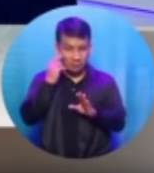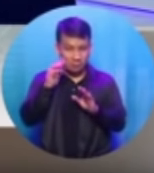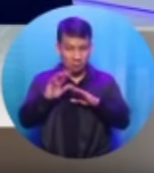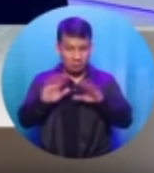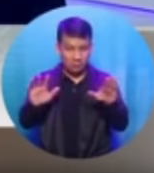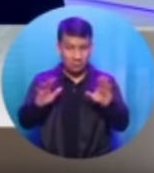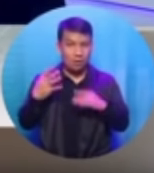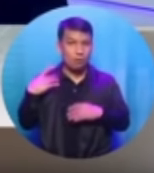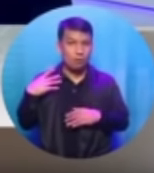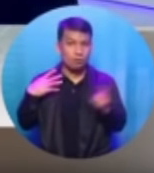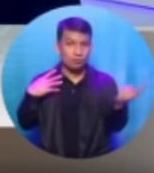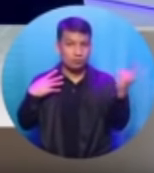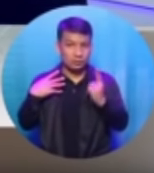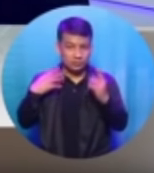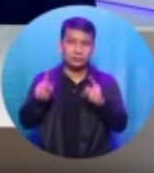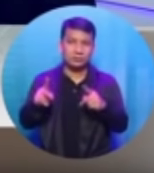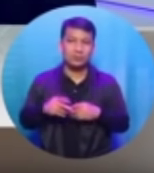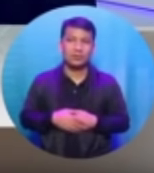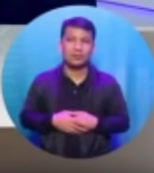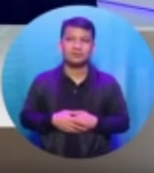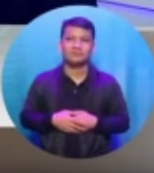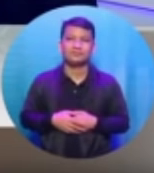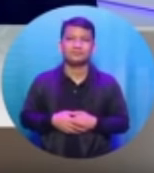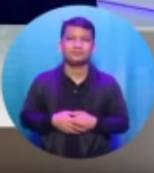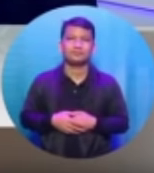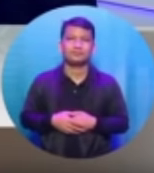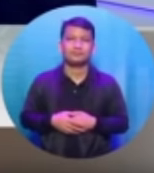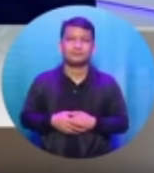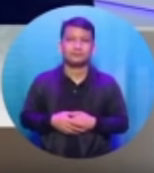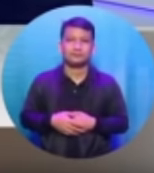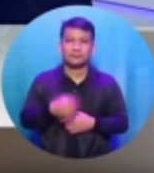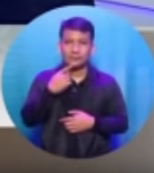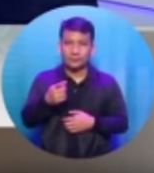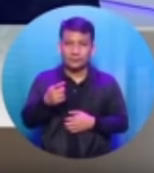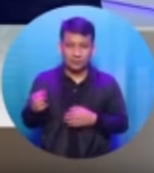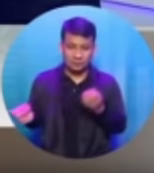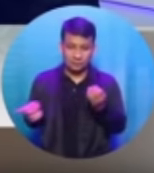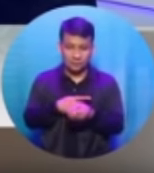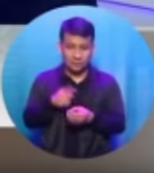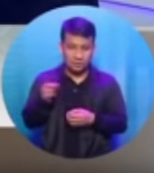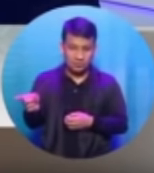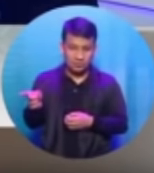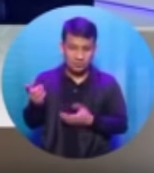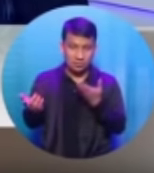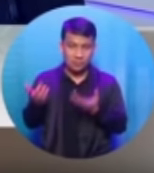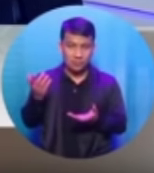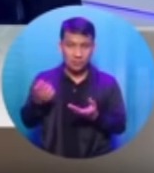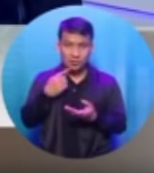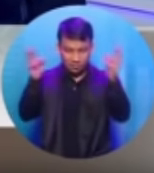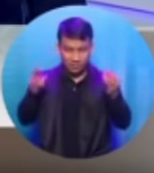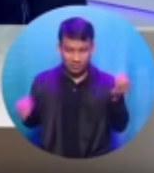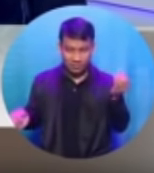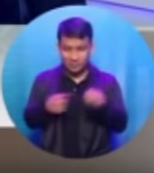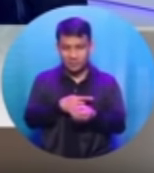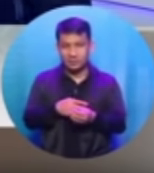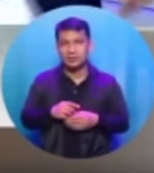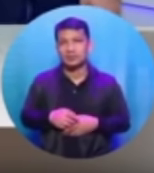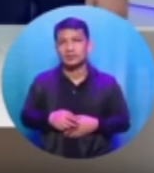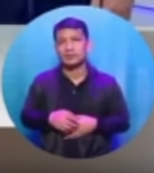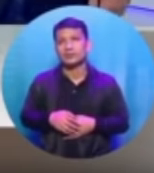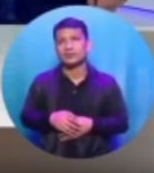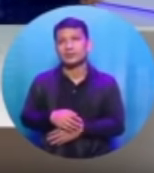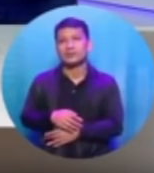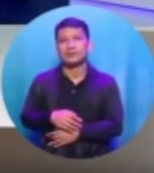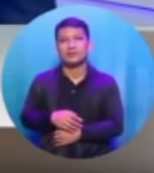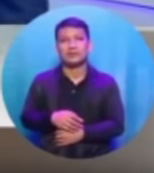muna. Hintayin niyo po dumating dyan si Mayor. Opo. Okay? Kasi pag pinalayas niyo ito, baka kayong palalayasin ni Mayor. Hindi ako